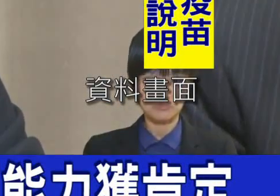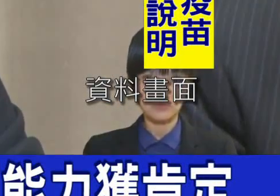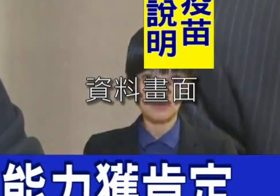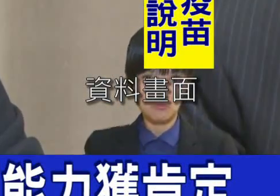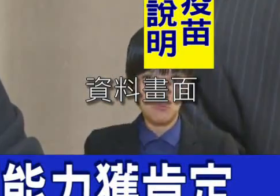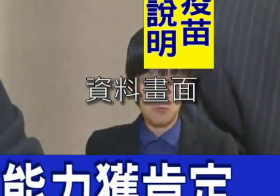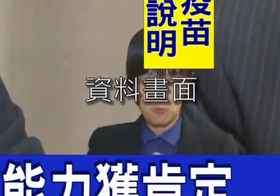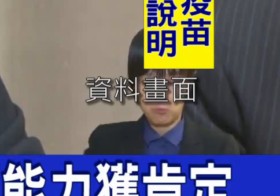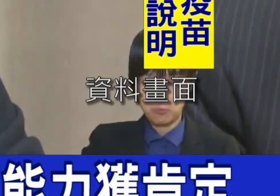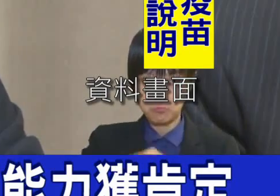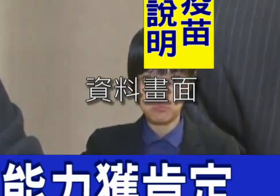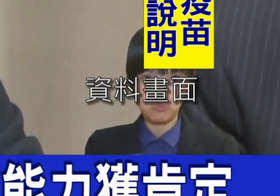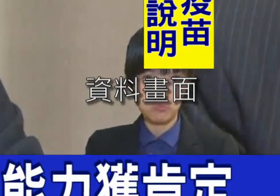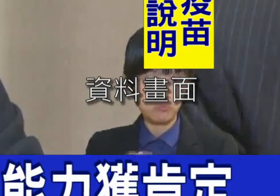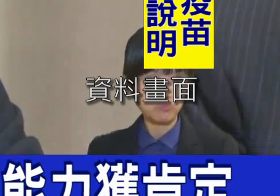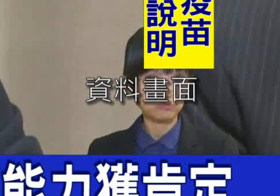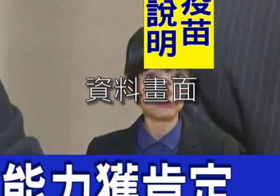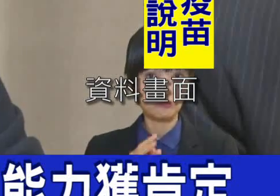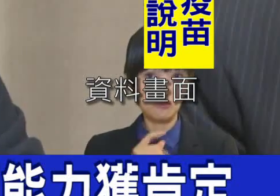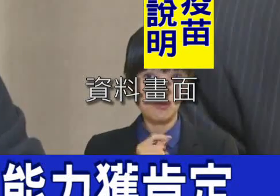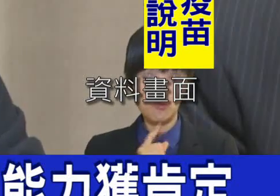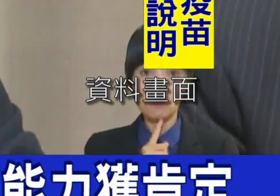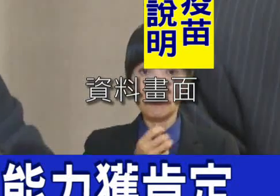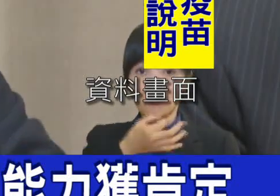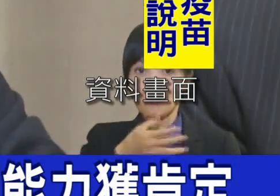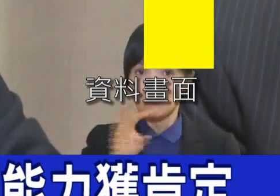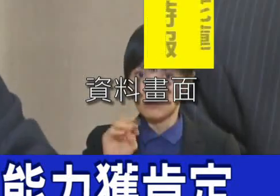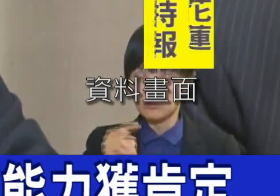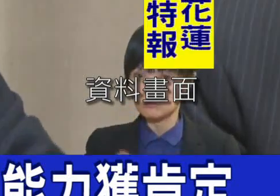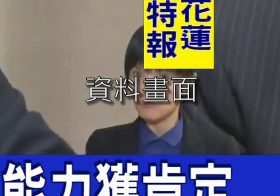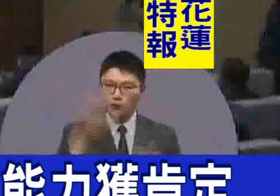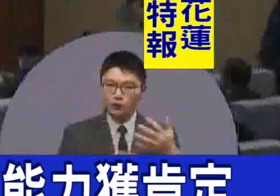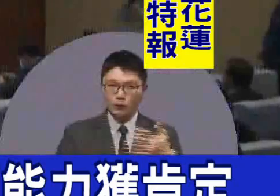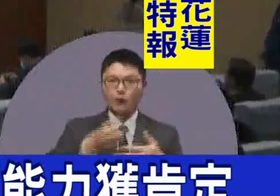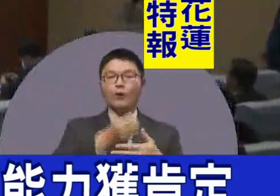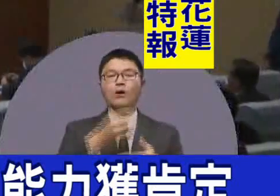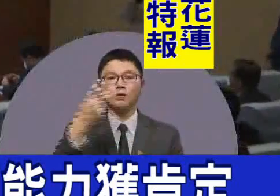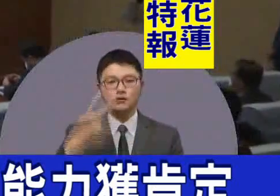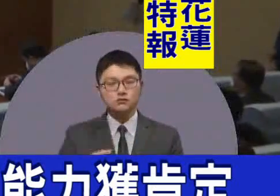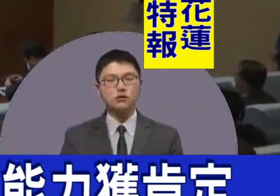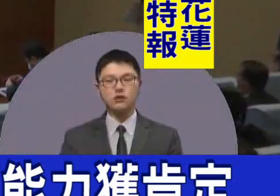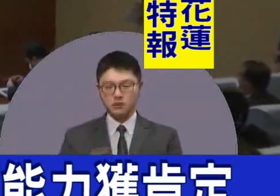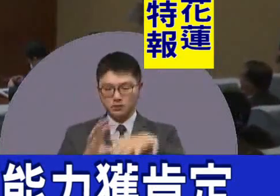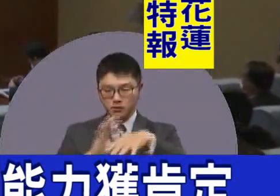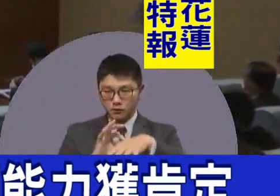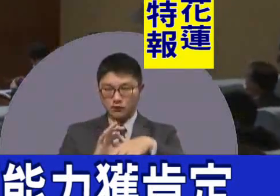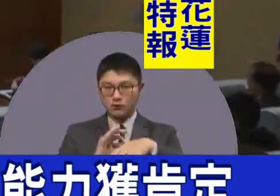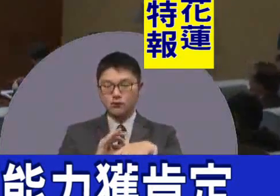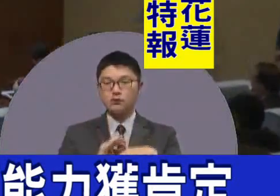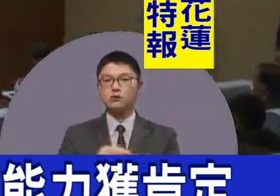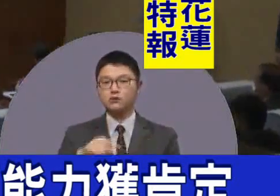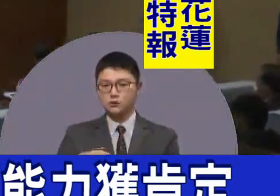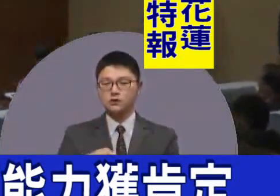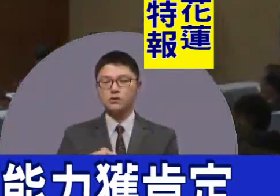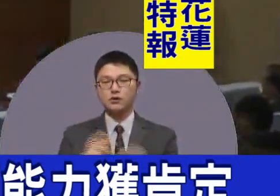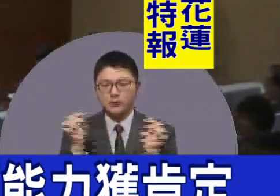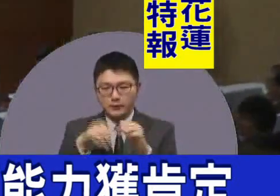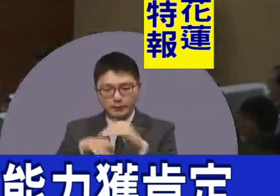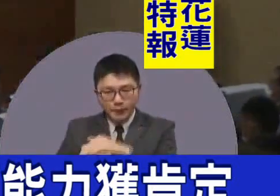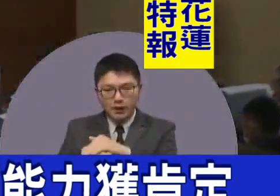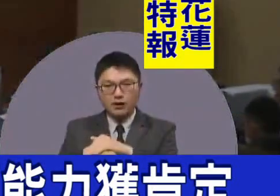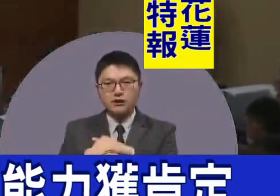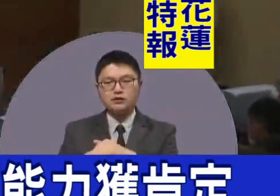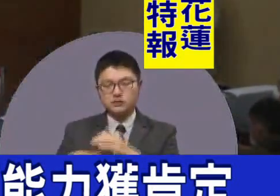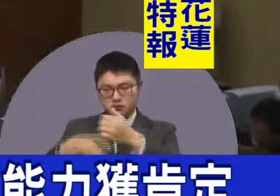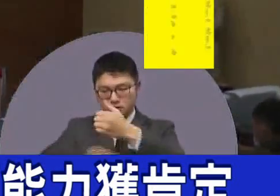实早在去年12月，苏奎就主意让罗秉成来接任发言人一职，不过当时手边还有要务，罗秉成提出需